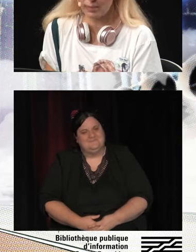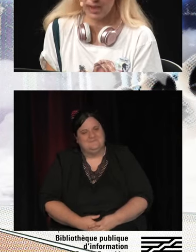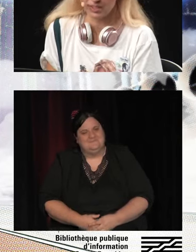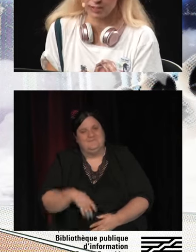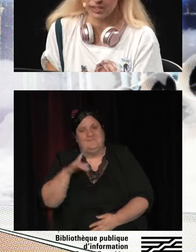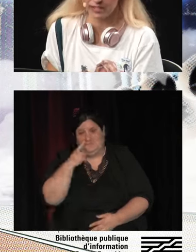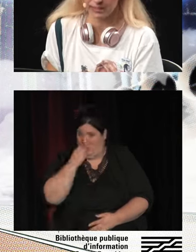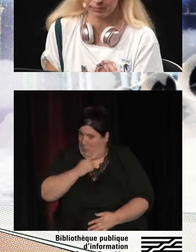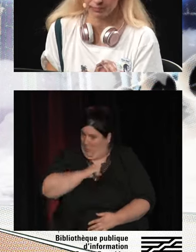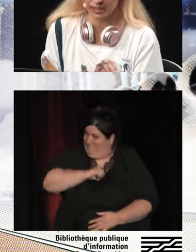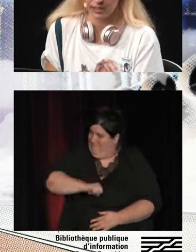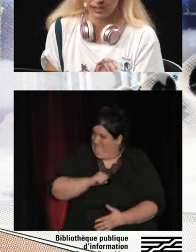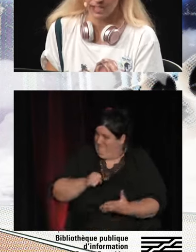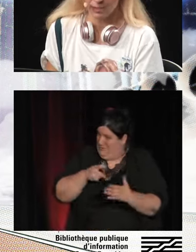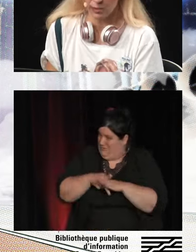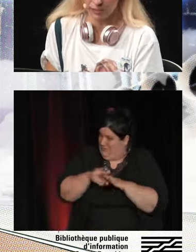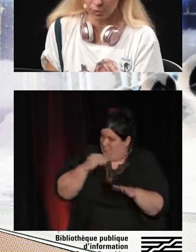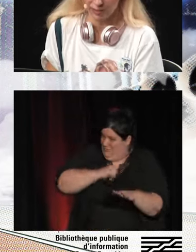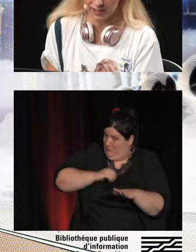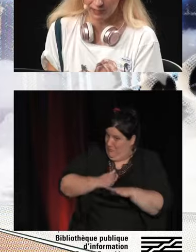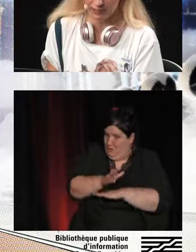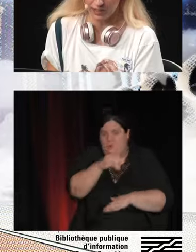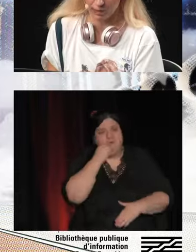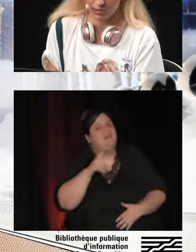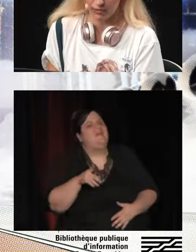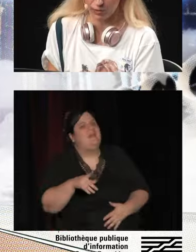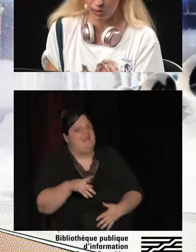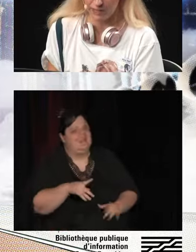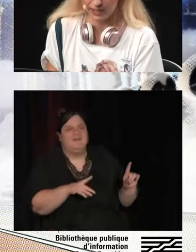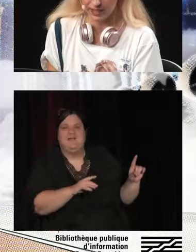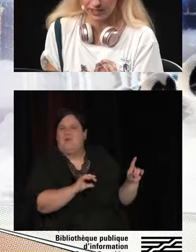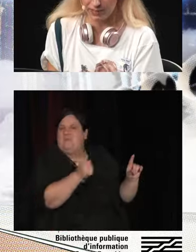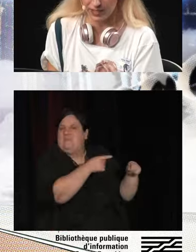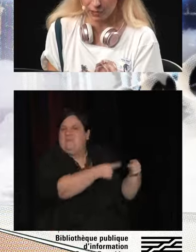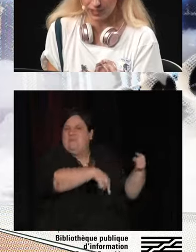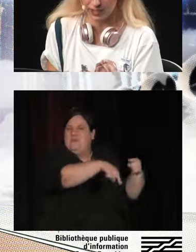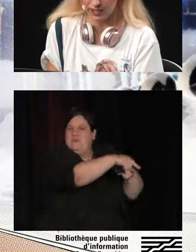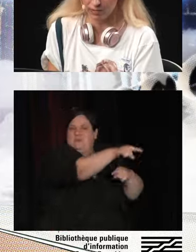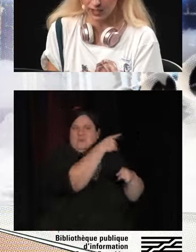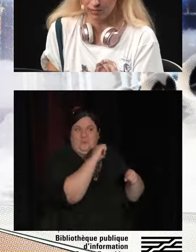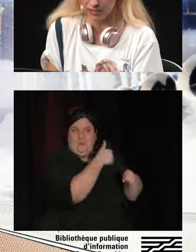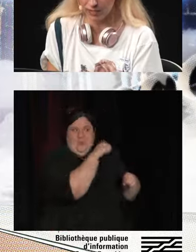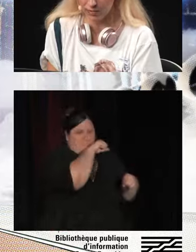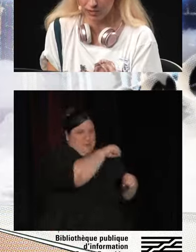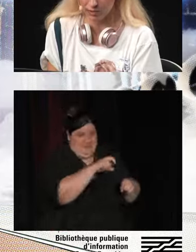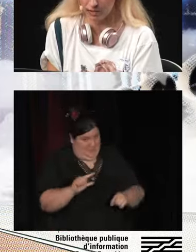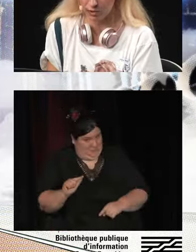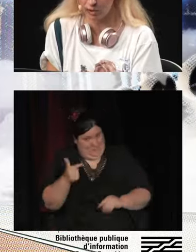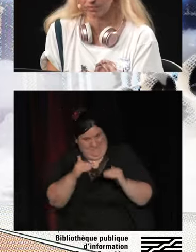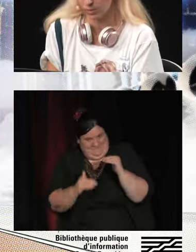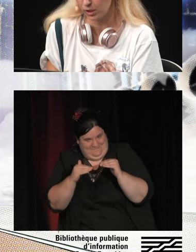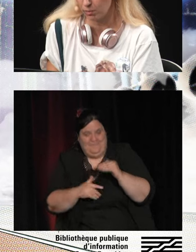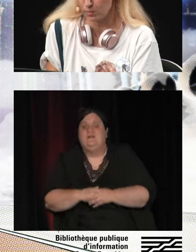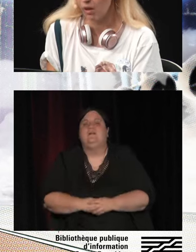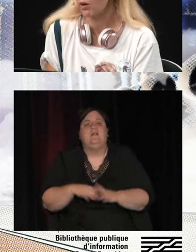On a eu le départ, c'est fantastique. C'est ma deuxième course préférée, c'est Bowser Castle 3. Elle est très difficile aussi, et là vous allez le voir, bah on va se faire